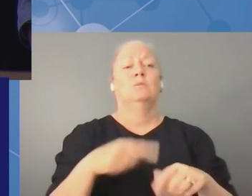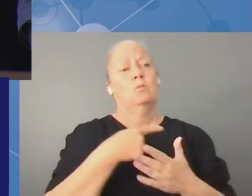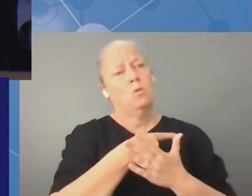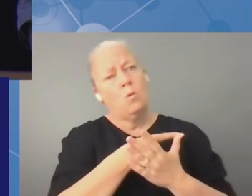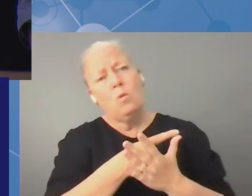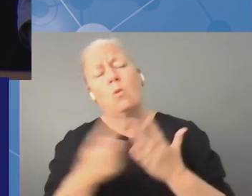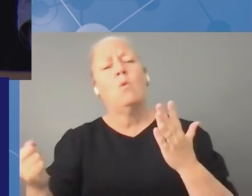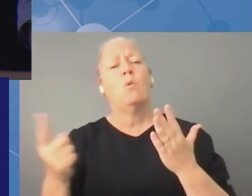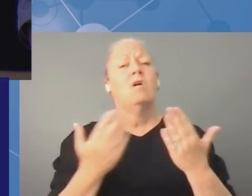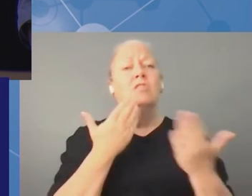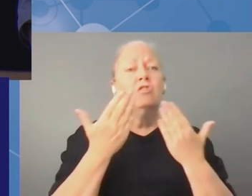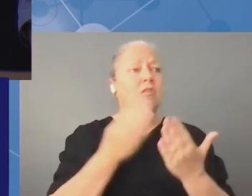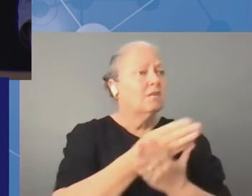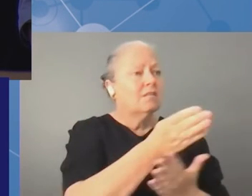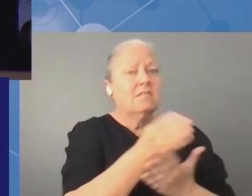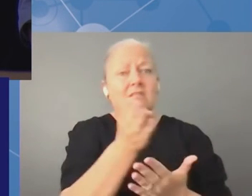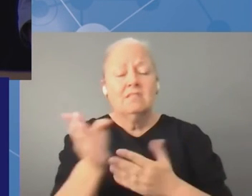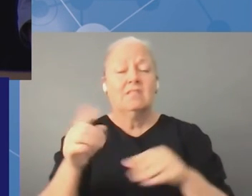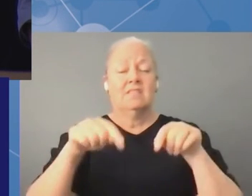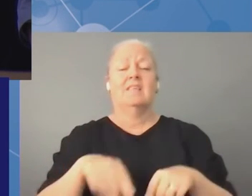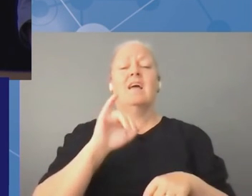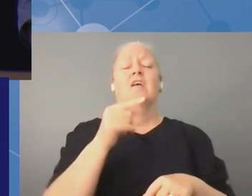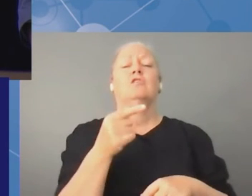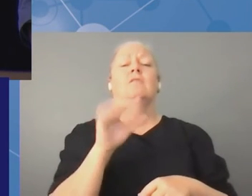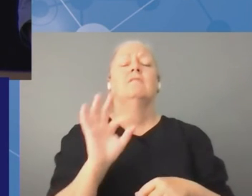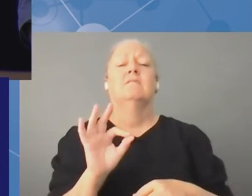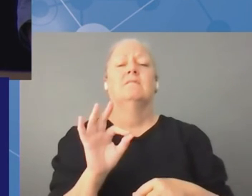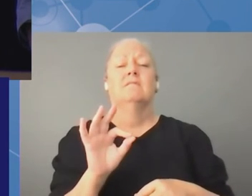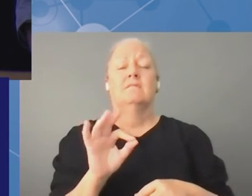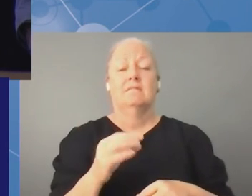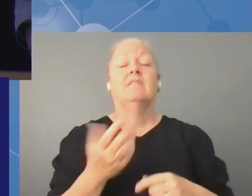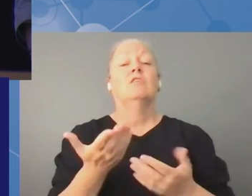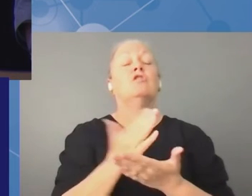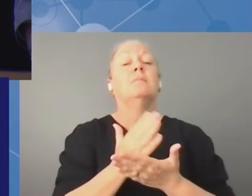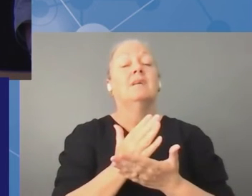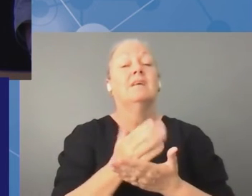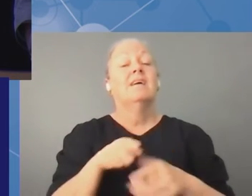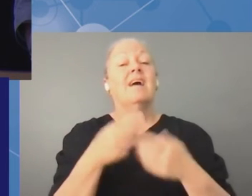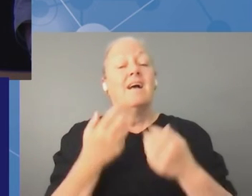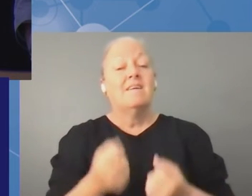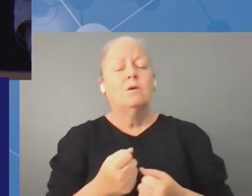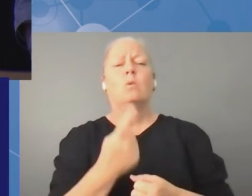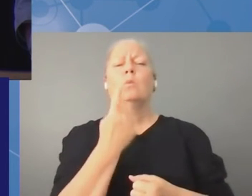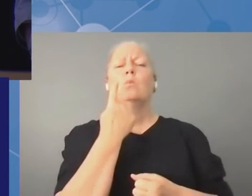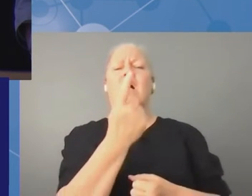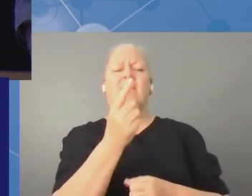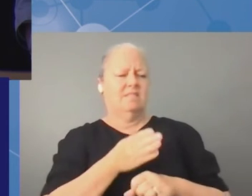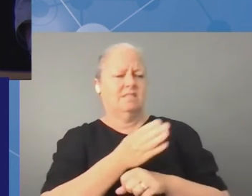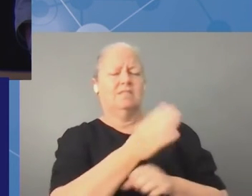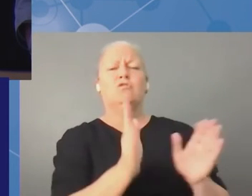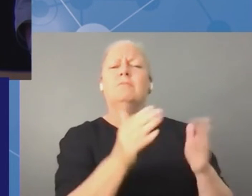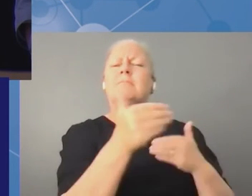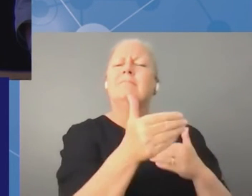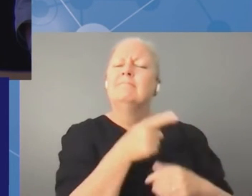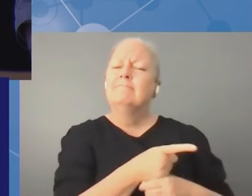употреблялись на встречах? К сожалению, в ходе этого саммита мы видели, что эти все языки употреблялись только в одном зале. Мы должны